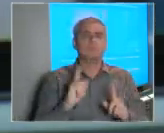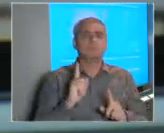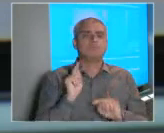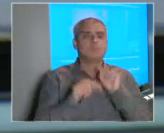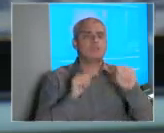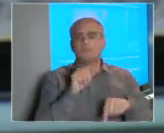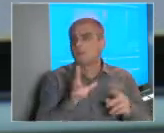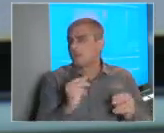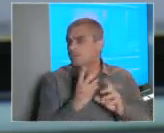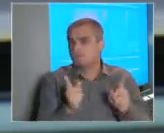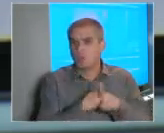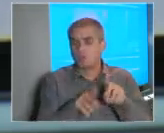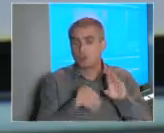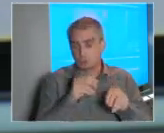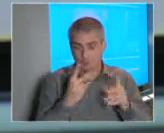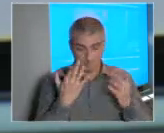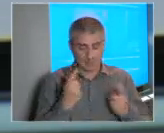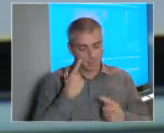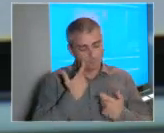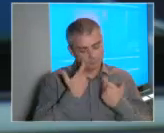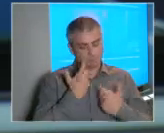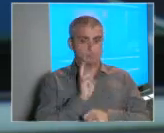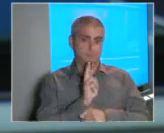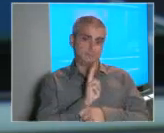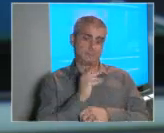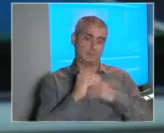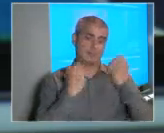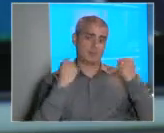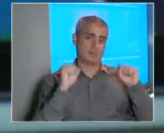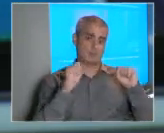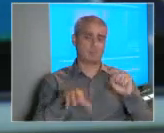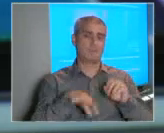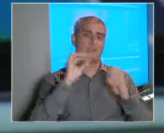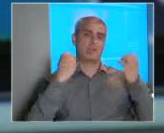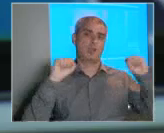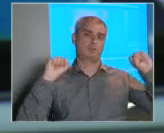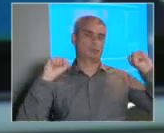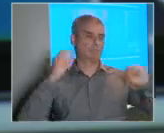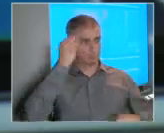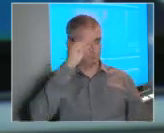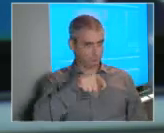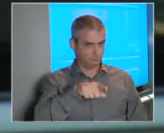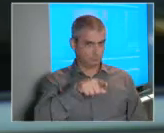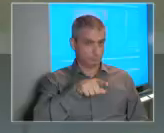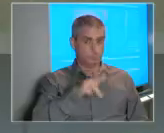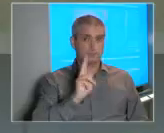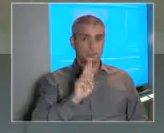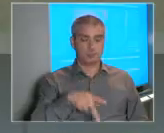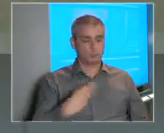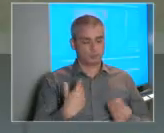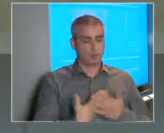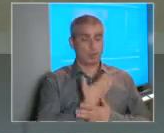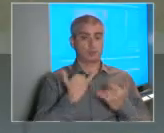מגיע עם אותו בוחר, כאשר ההקפדה היא, וזה הערך החשוב בדמוקרטיה, וזאת הבחירה החופשית. נזכיר שיש